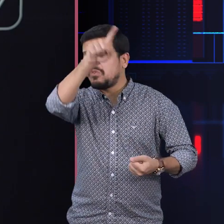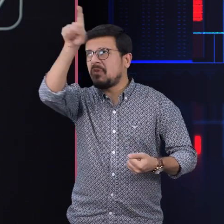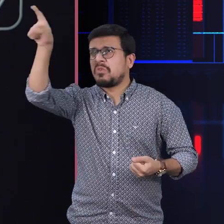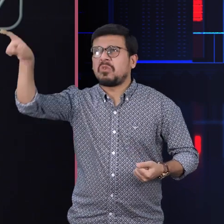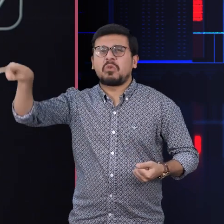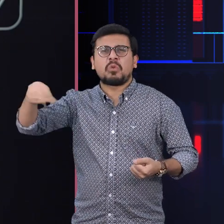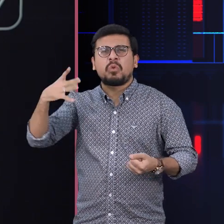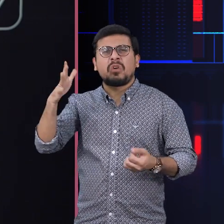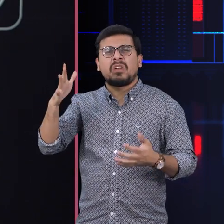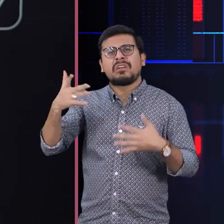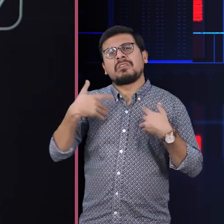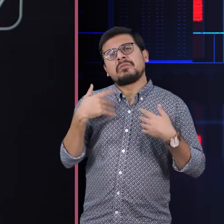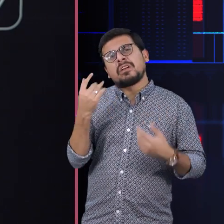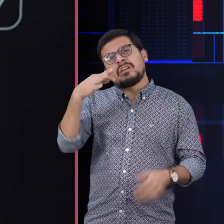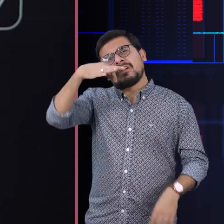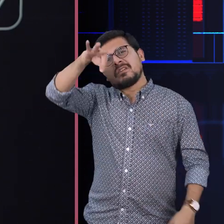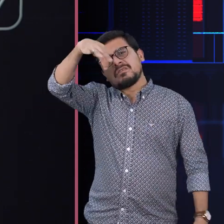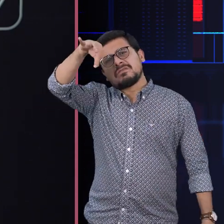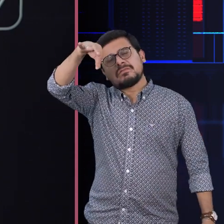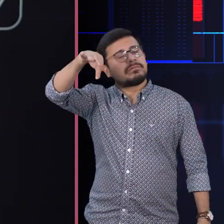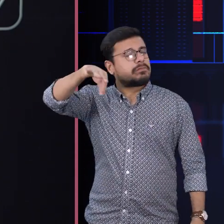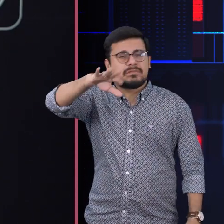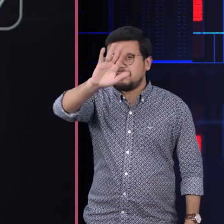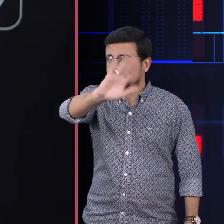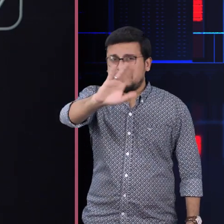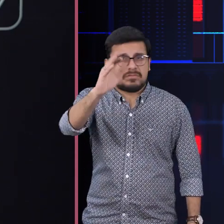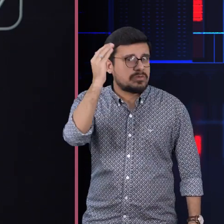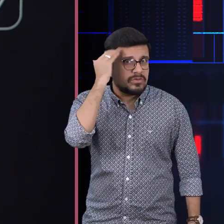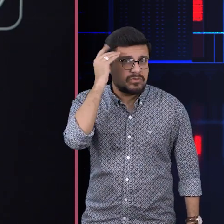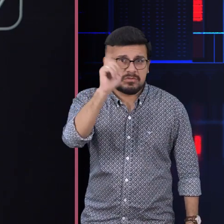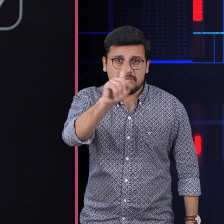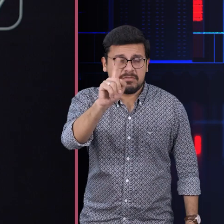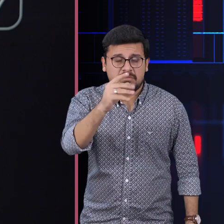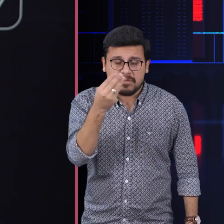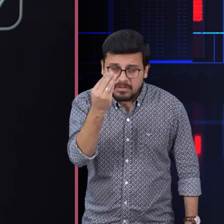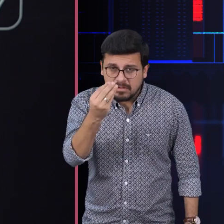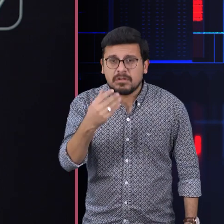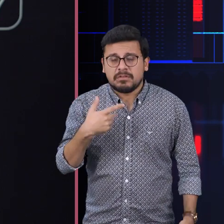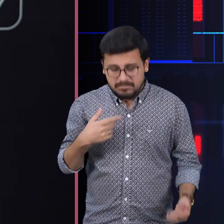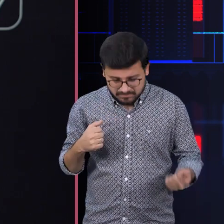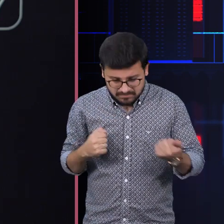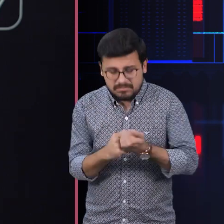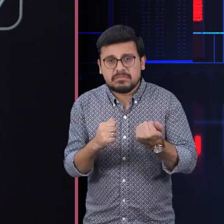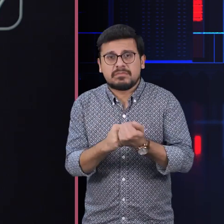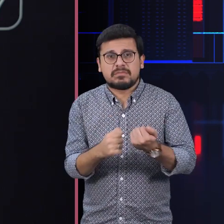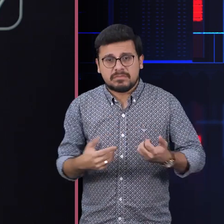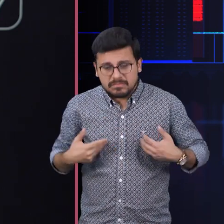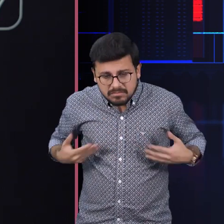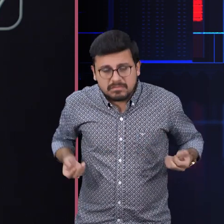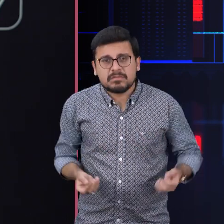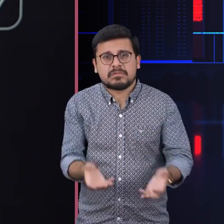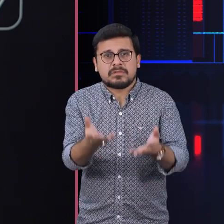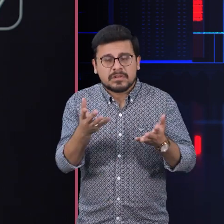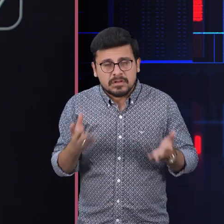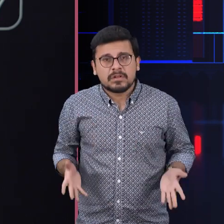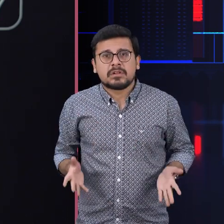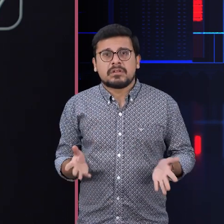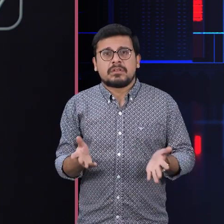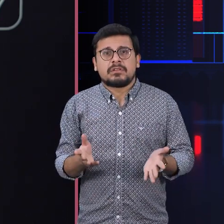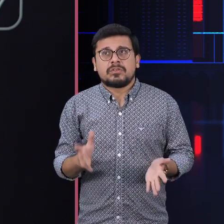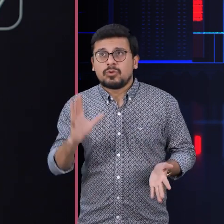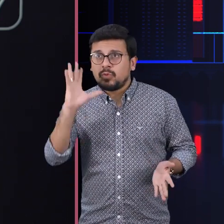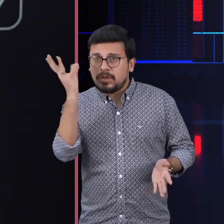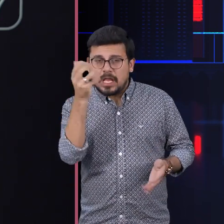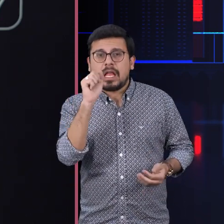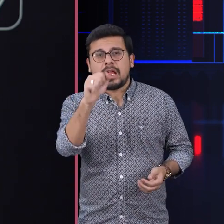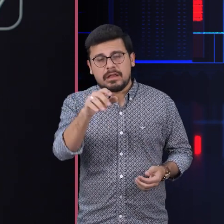آن گراؤنڈ بات کریں تو میں بہت سارے کینسر سروائیورس کے ساتھ کام کرتی ہوں, اور میرے